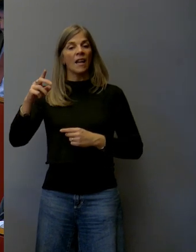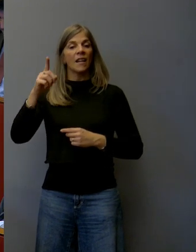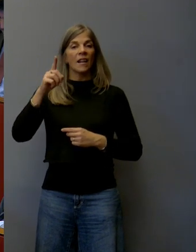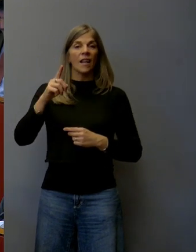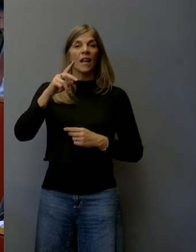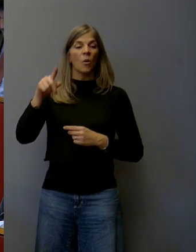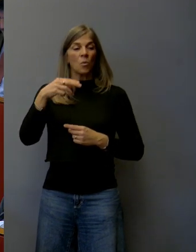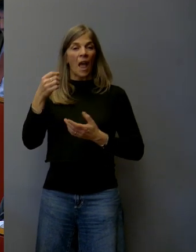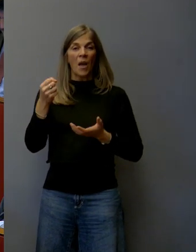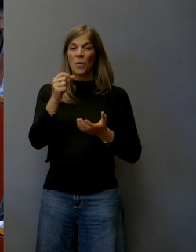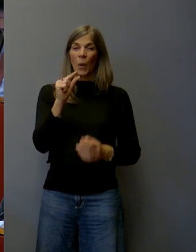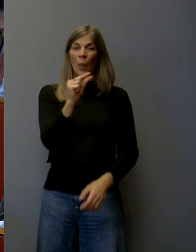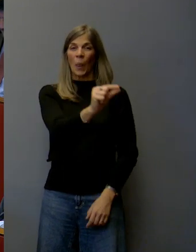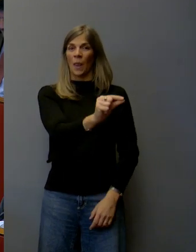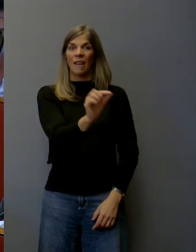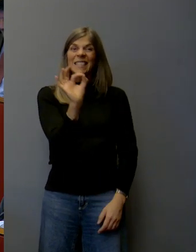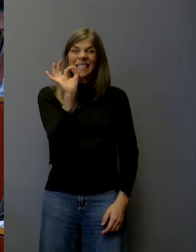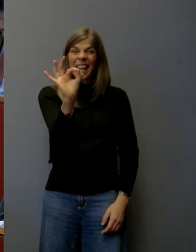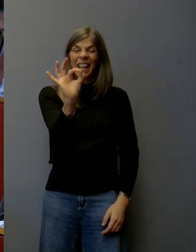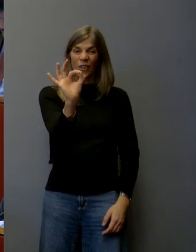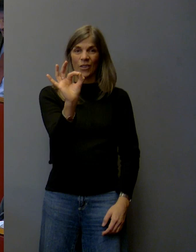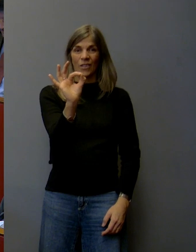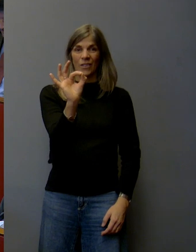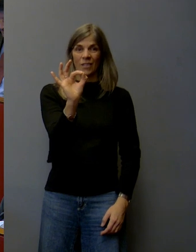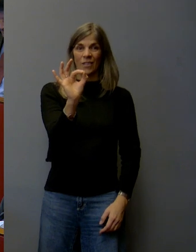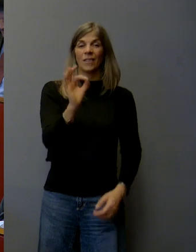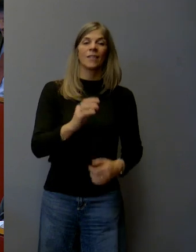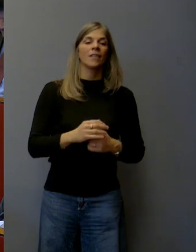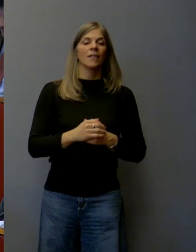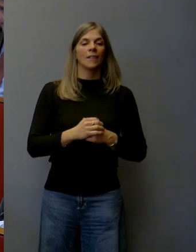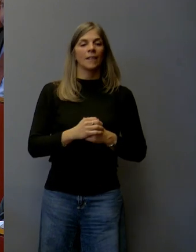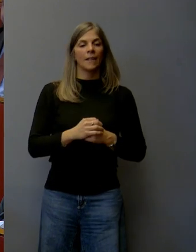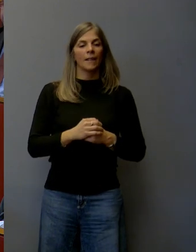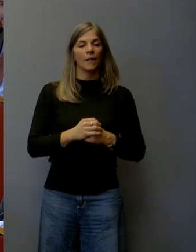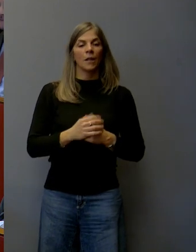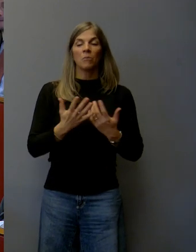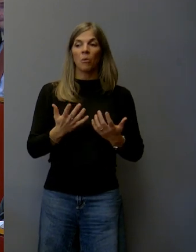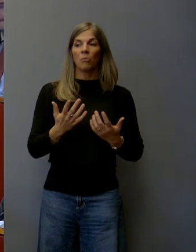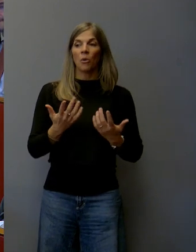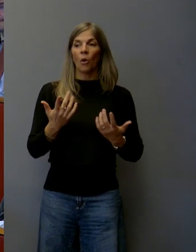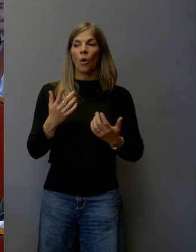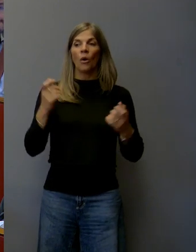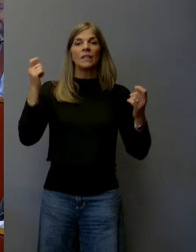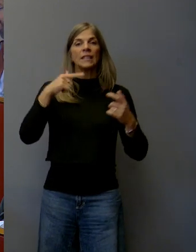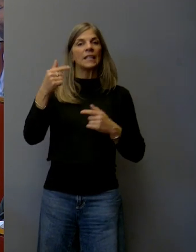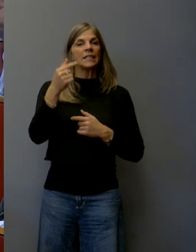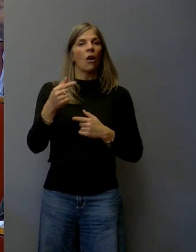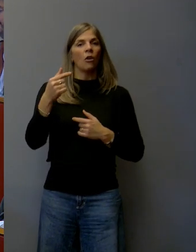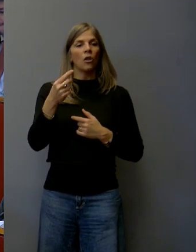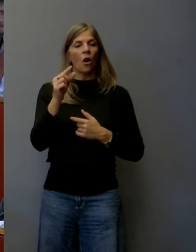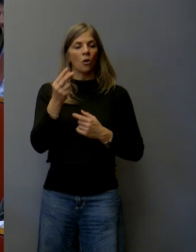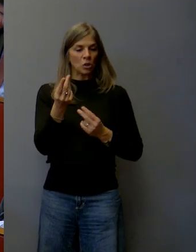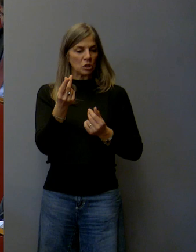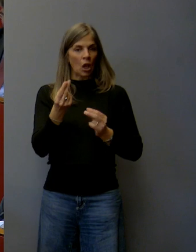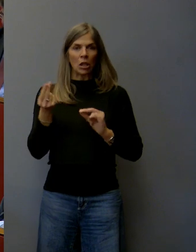R di più ma è quello Piano Nazionale di resistenza di resilienza non ci sono soldi su San Teodoro e devo dire che